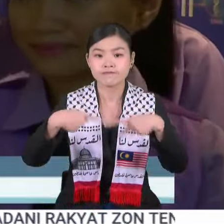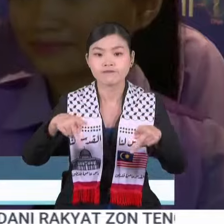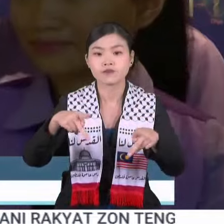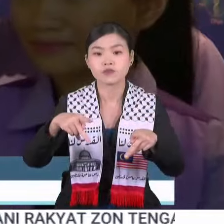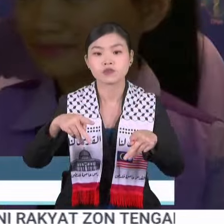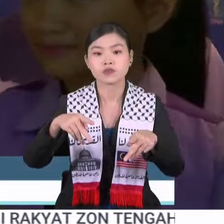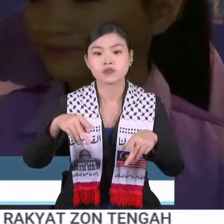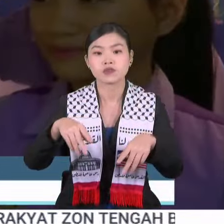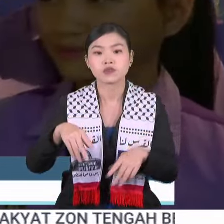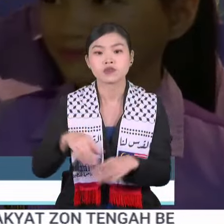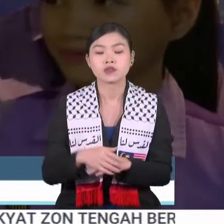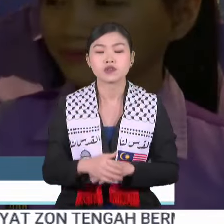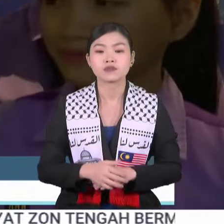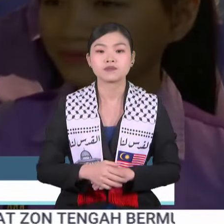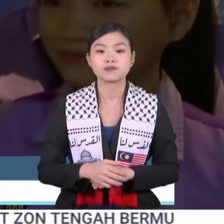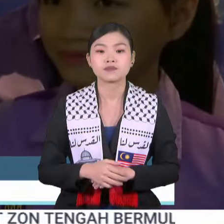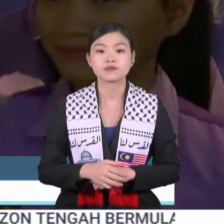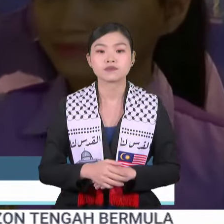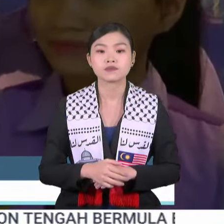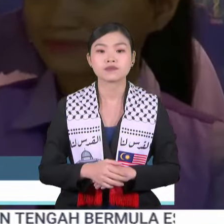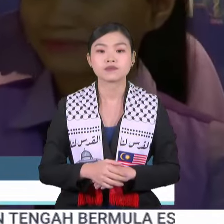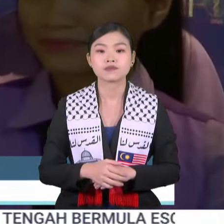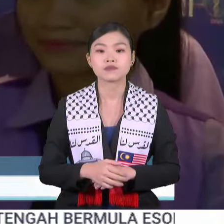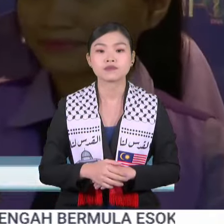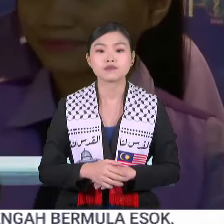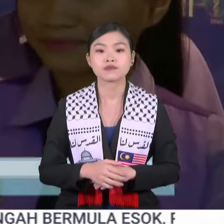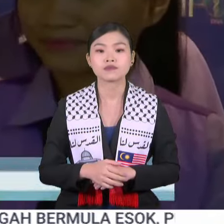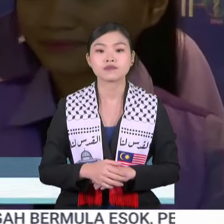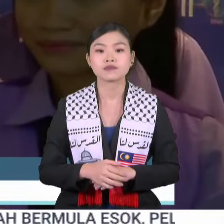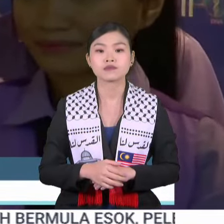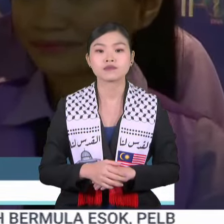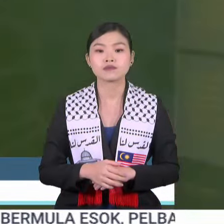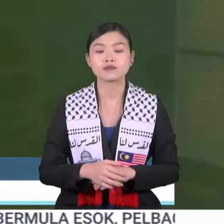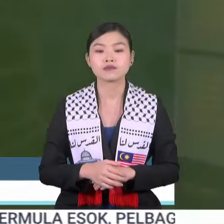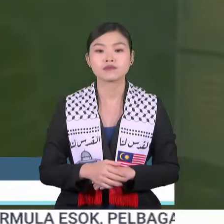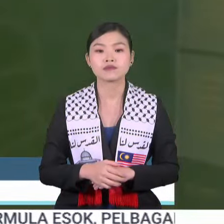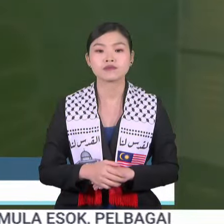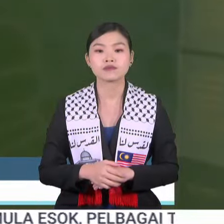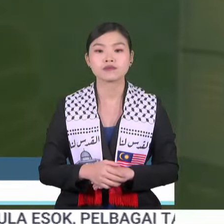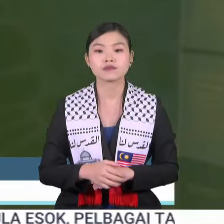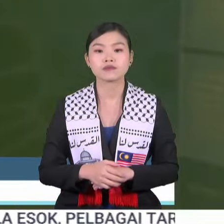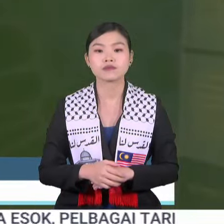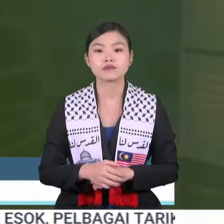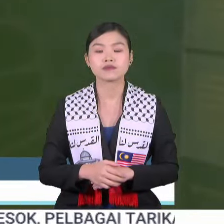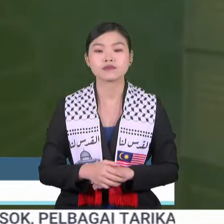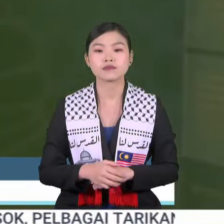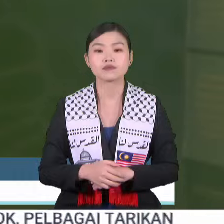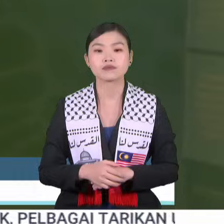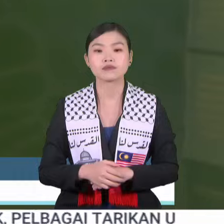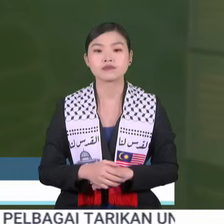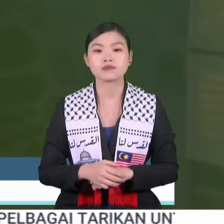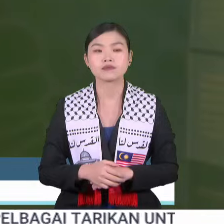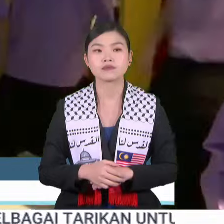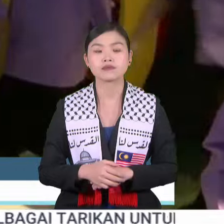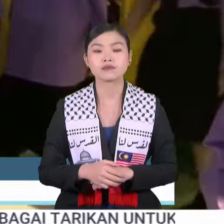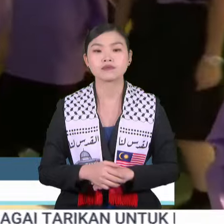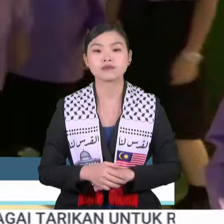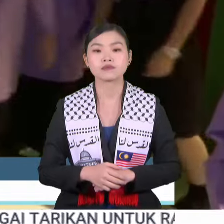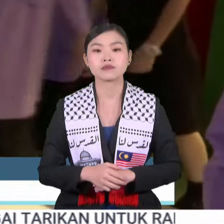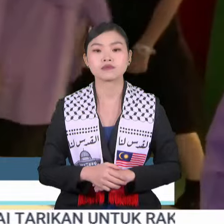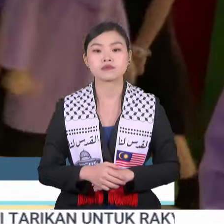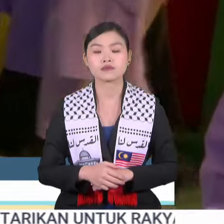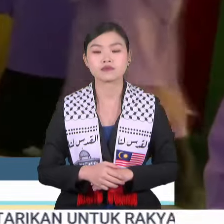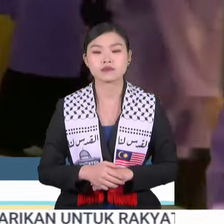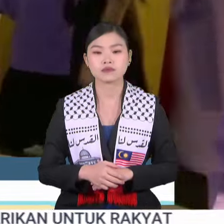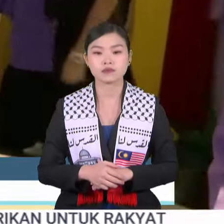juga guru-guru untuk melihat bagaimana proses untuk menggalakkan anak-anak murid supaya meminati